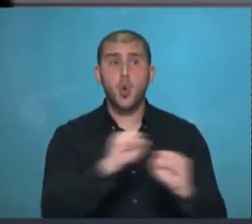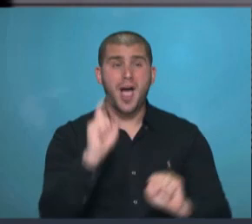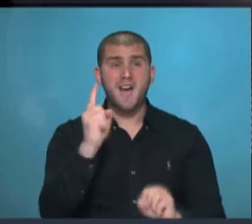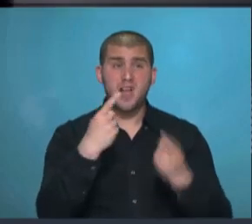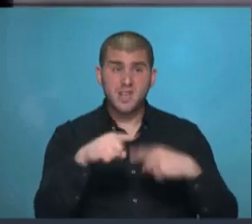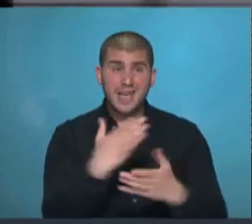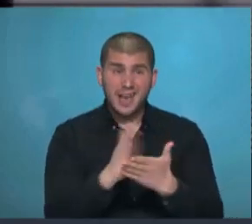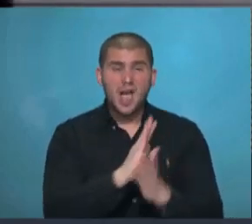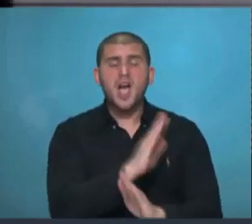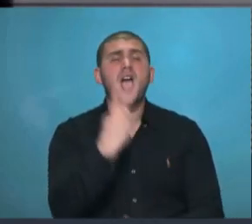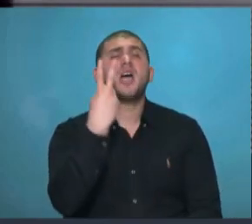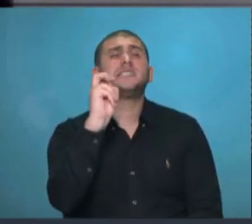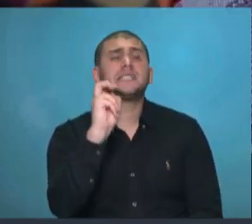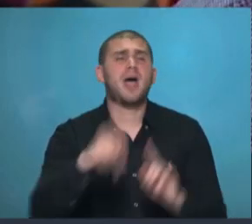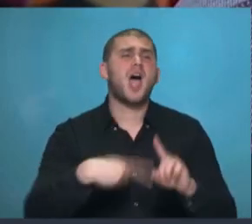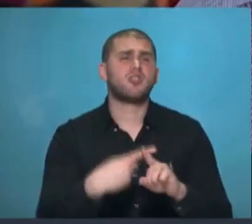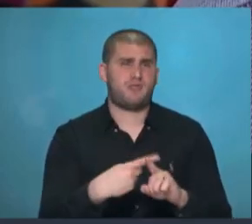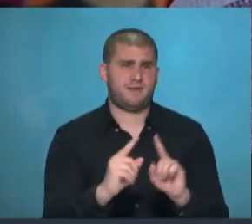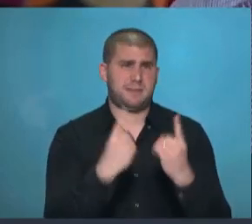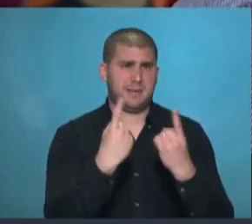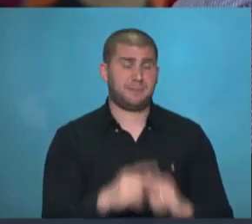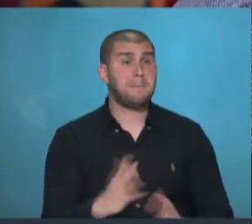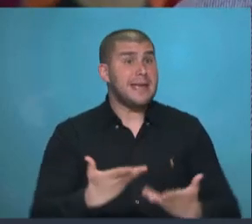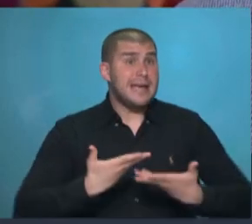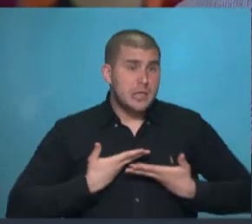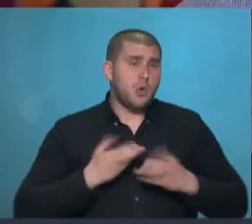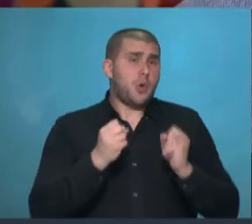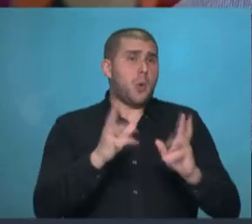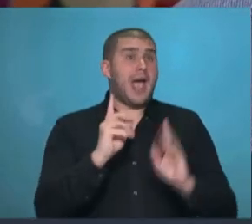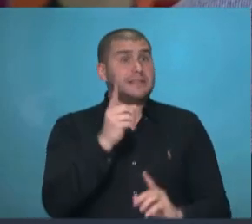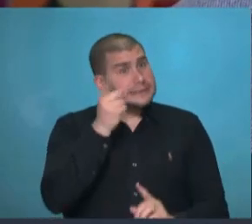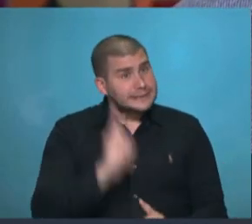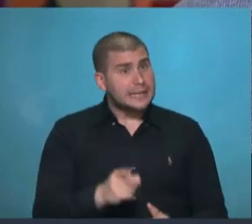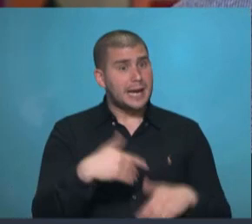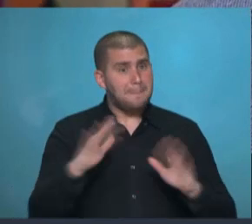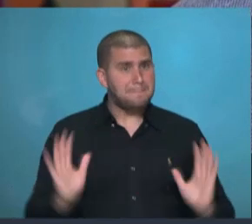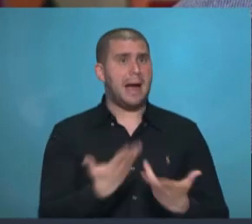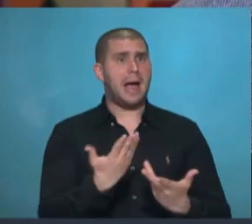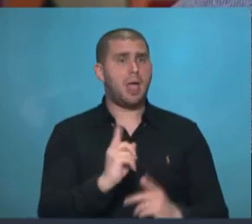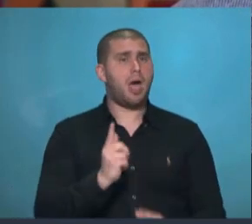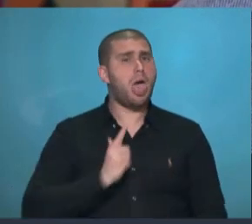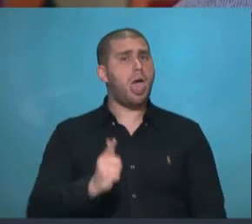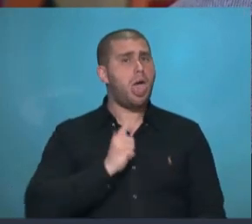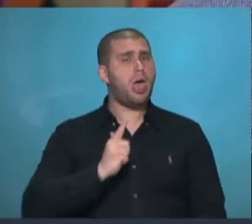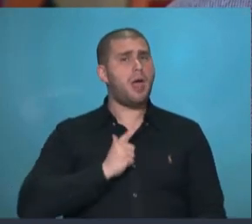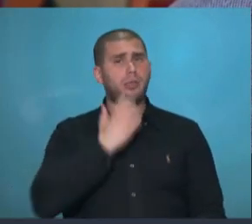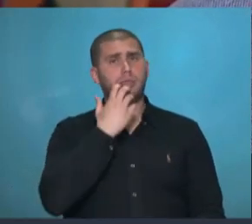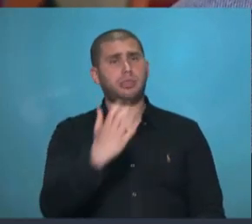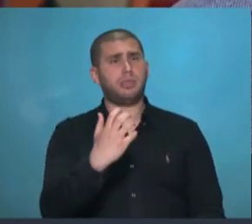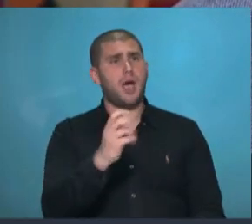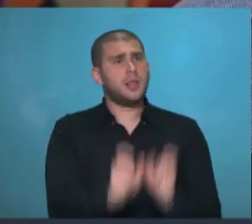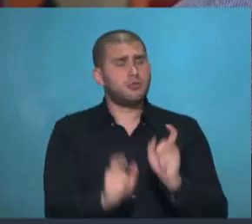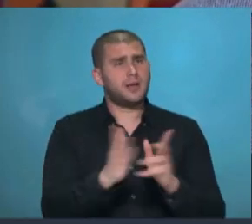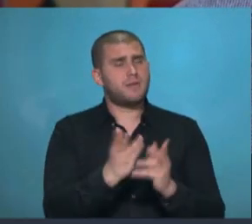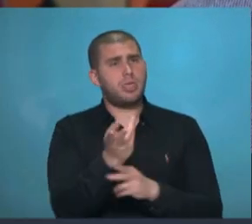רק ב-20 מקרים עד כה. מה שיתנו, ייתנו. אבל זה צריך להיות מהיר, לא לחכות שאנשים